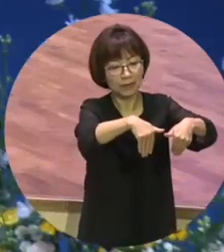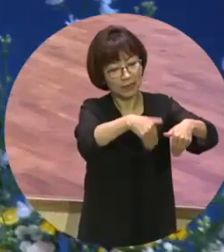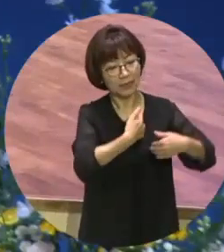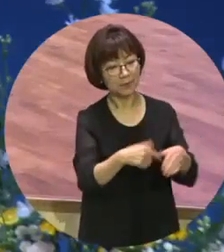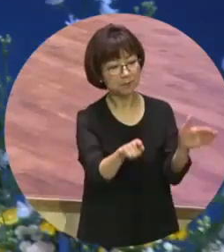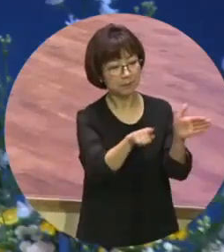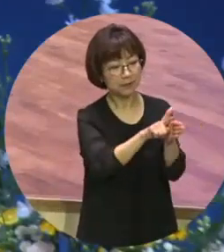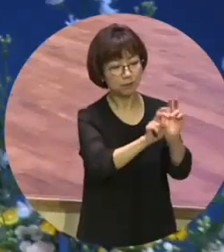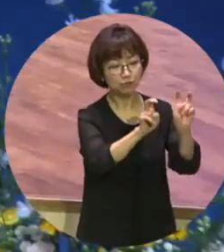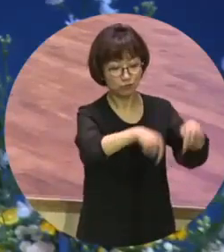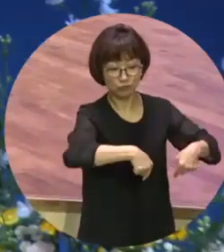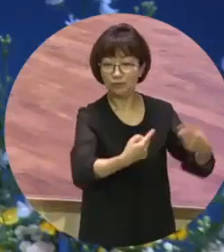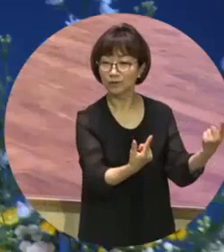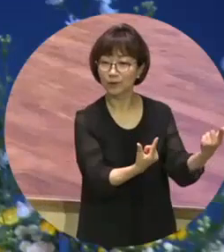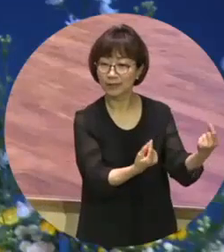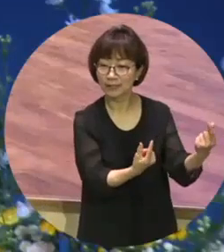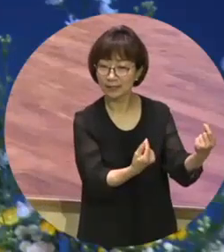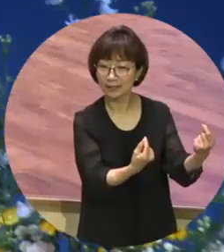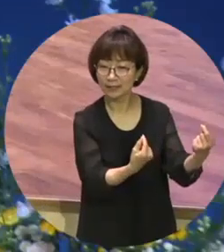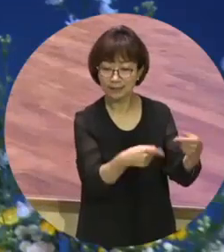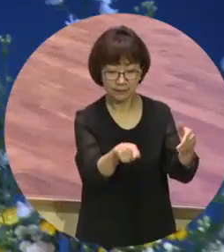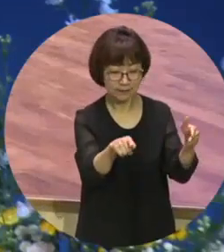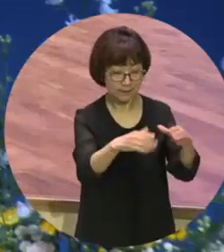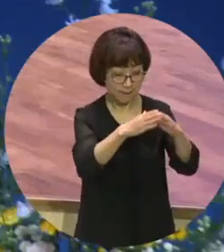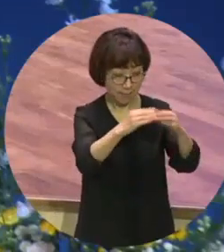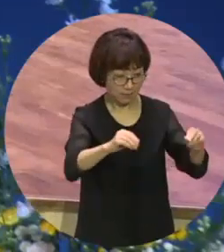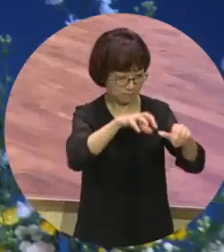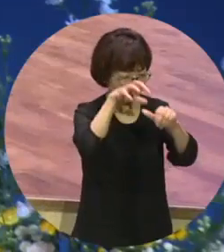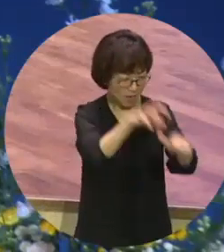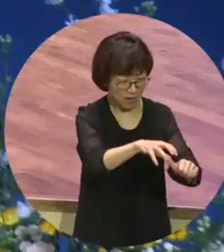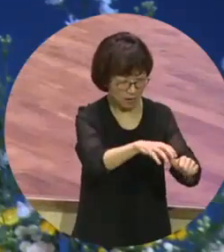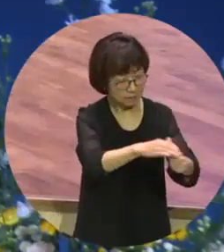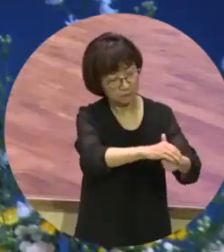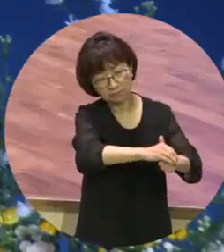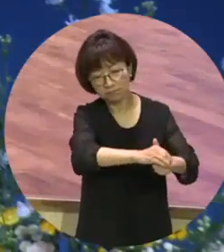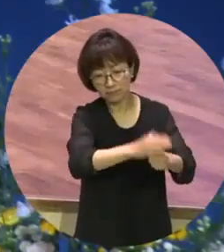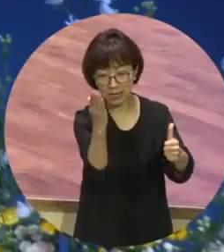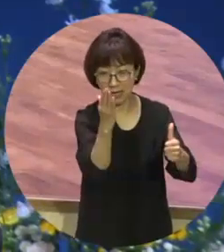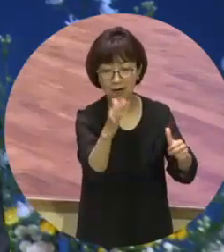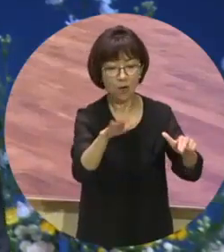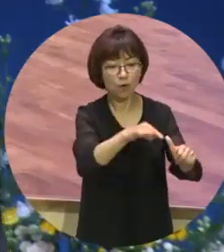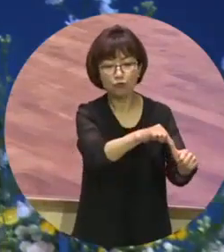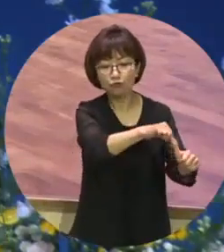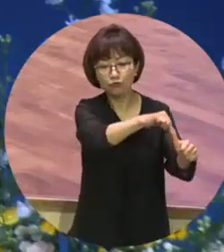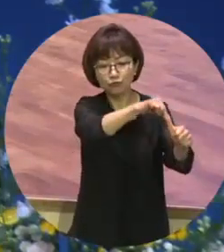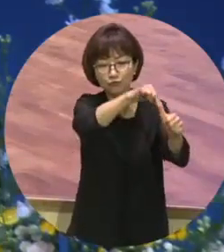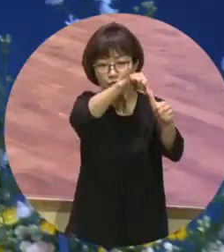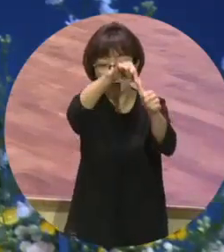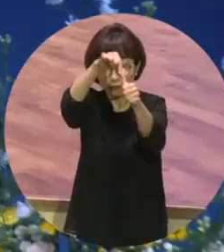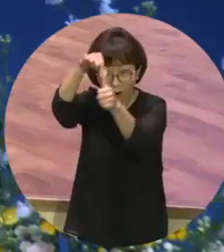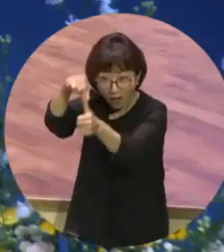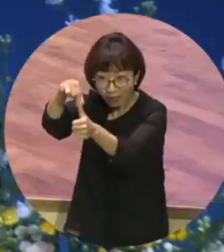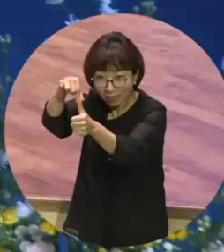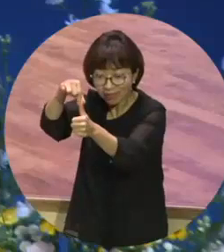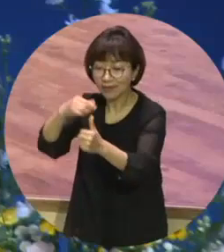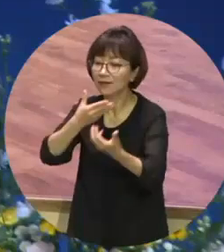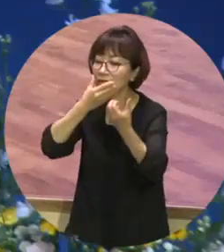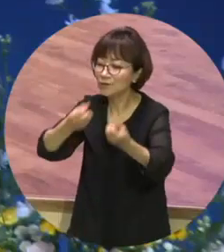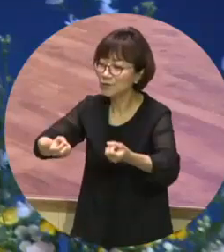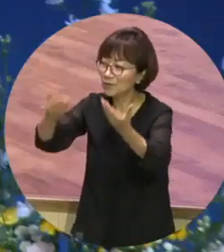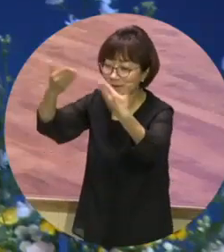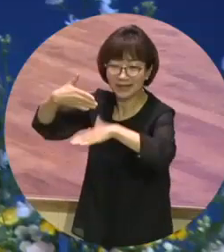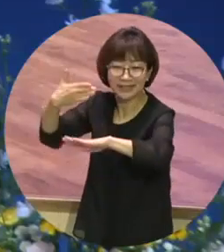불신자 상태에서 벗어나서 이제 구원의 축복을 그렇게 받은 것에서